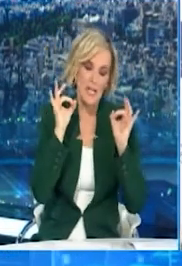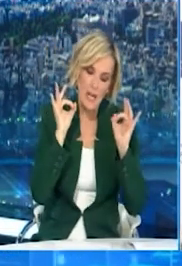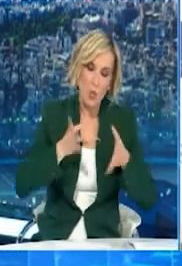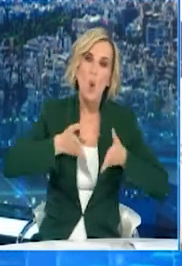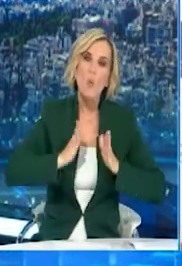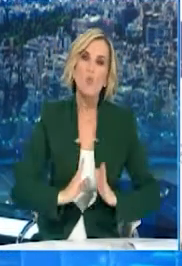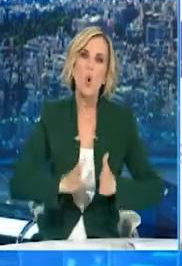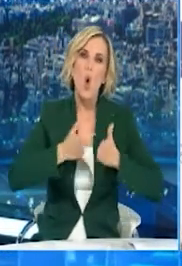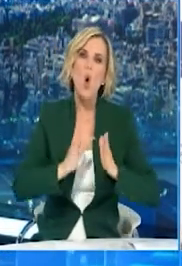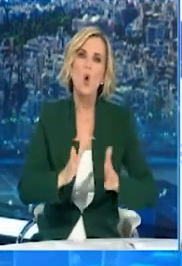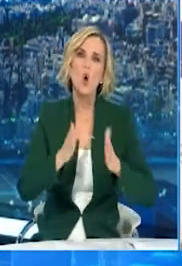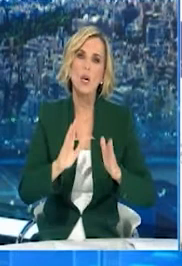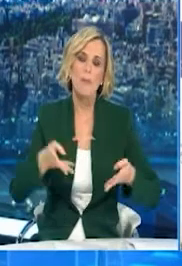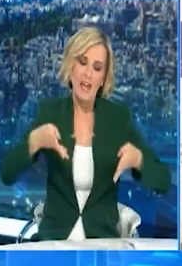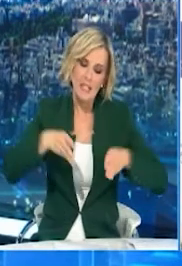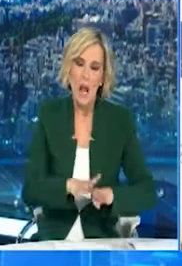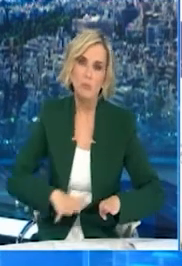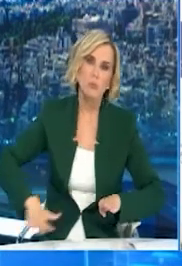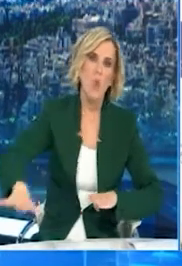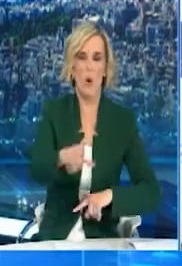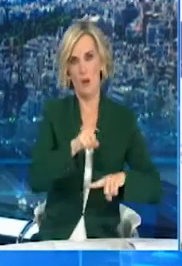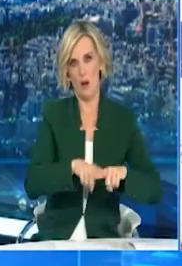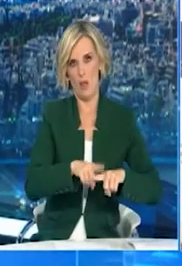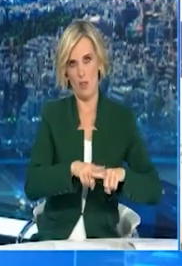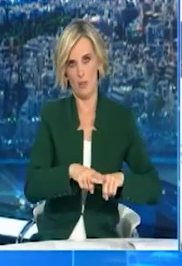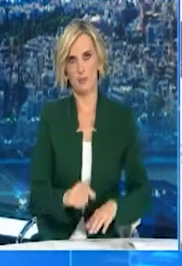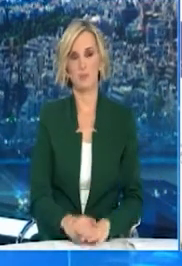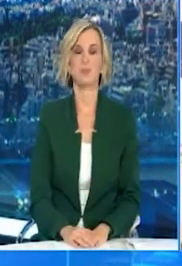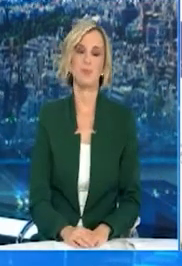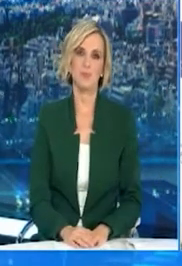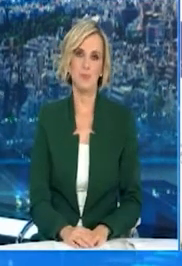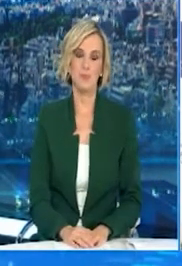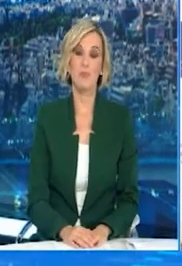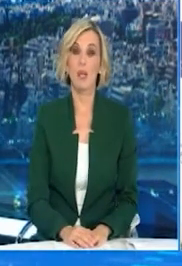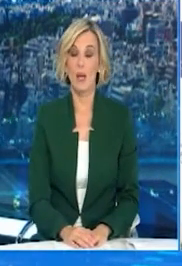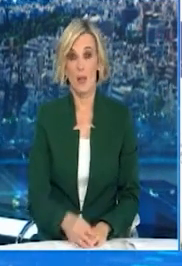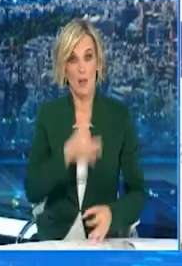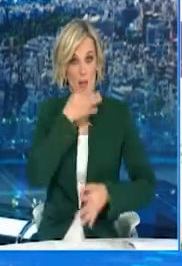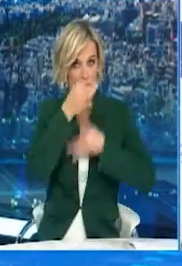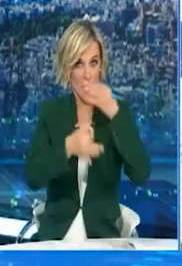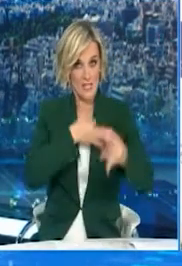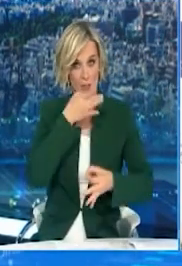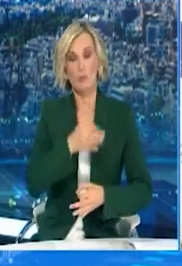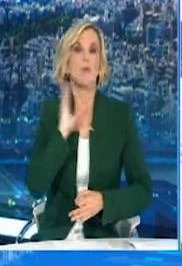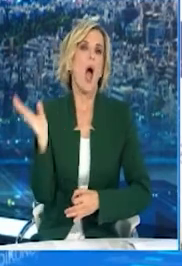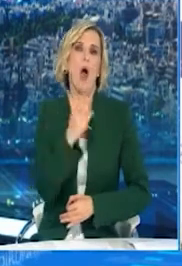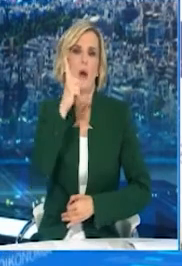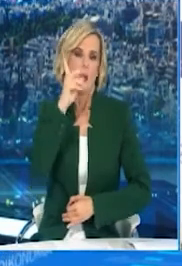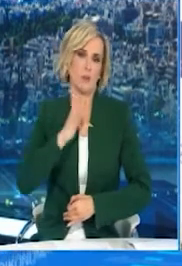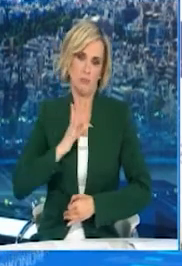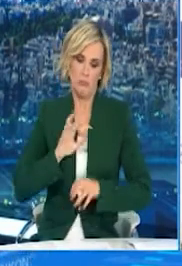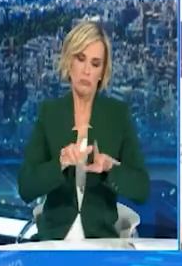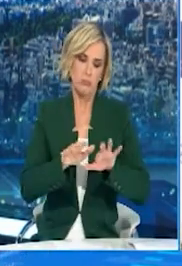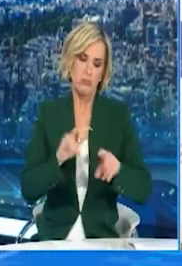προχωρήσουμε στην καθολική εφαρμογή του τις επόμενες μέρες. Για να το εξηγήσουμε λίγο, κατά τη διάρκεια που ο πολίτης κλείνει το ραντεβού του στην